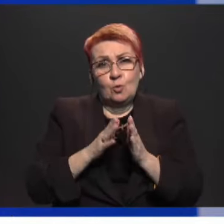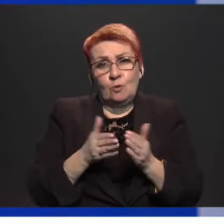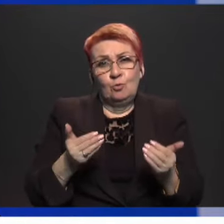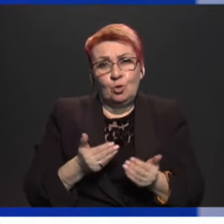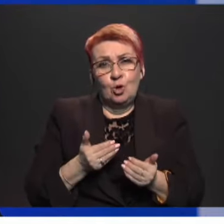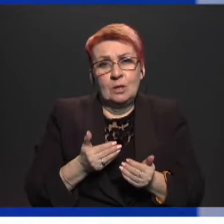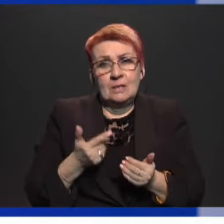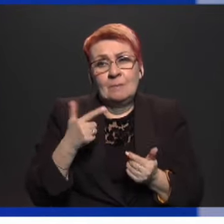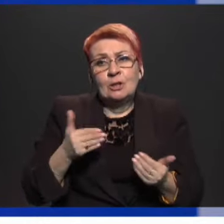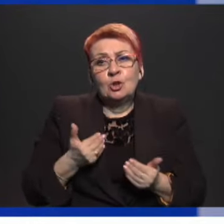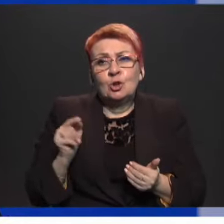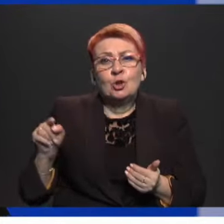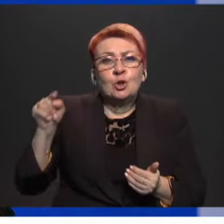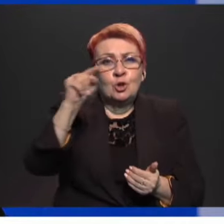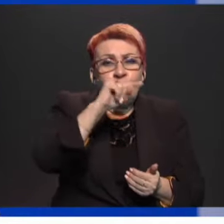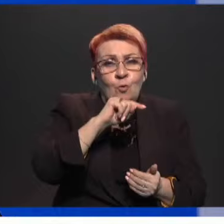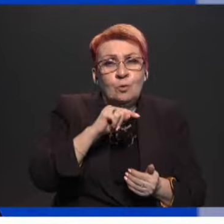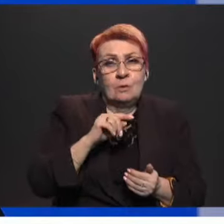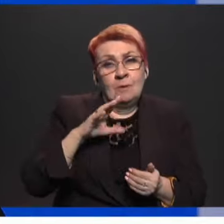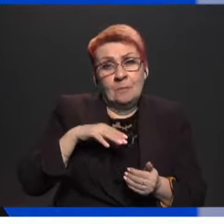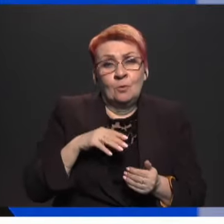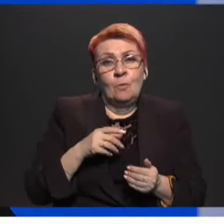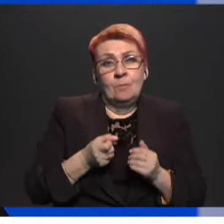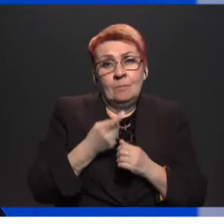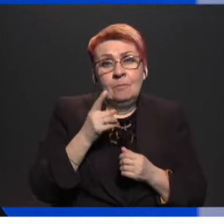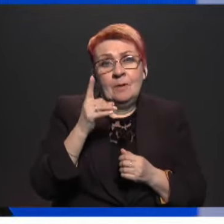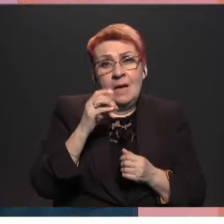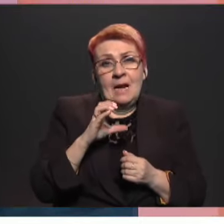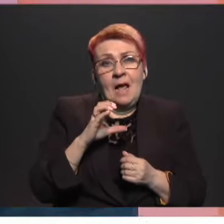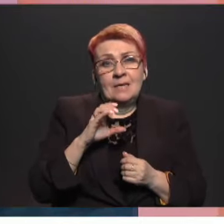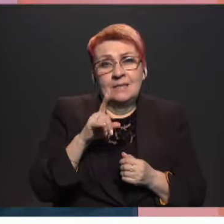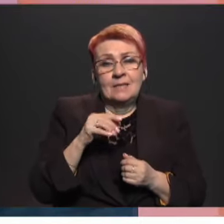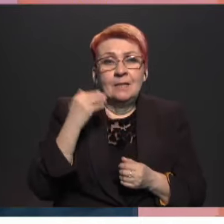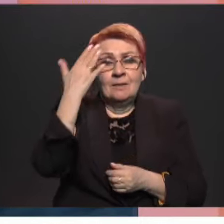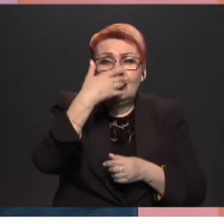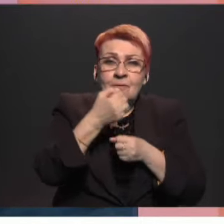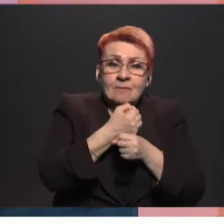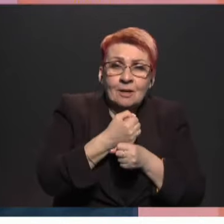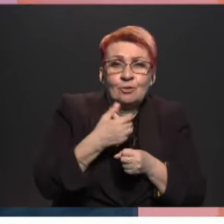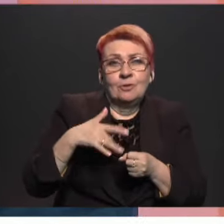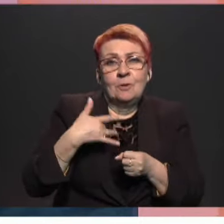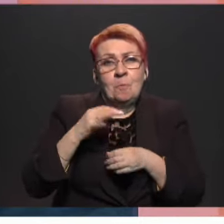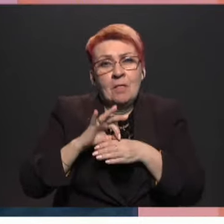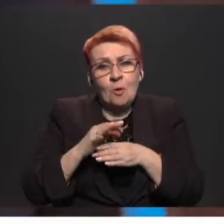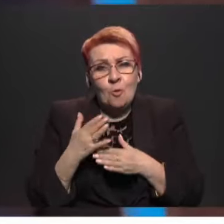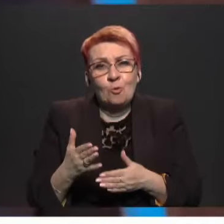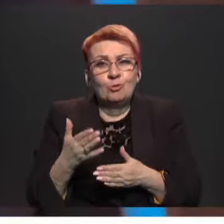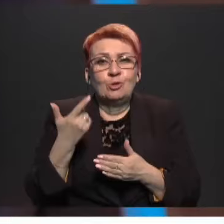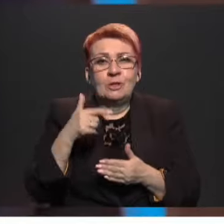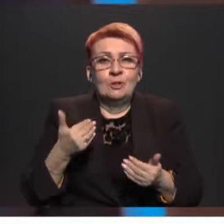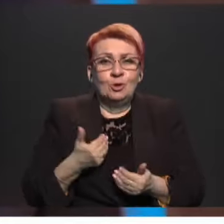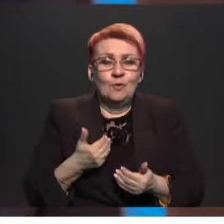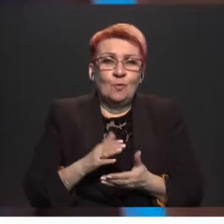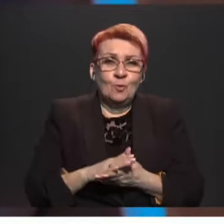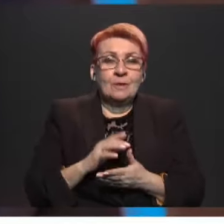этому приспособлению появляются разные расы со временем, с течением жизни, исторического процесса. А следующий